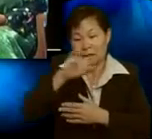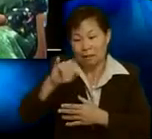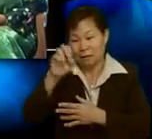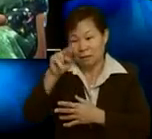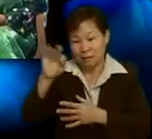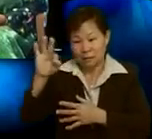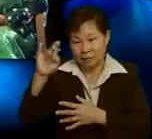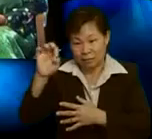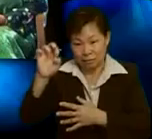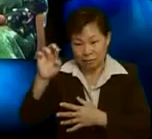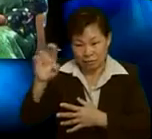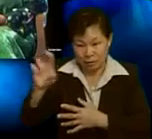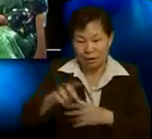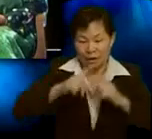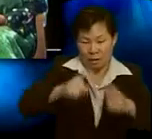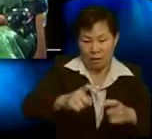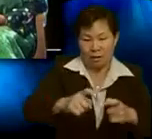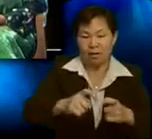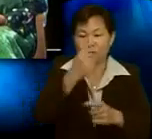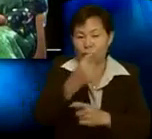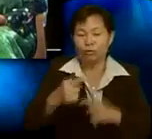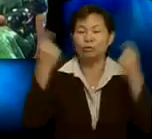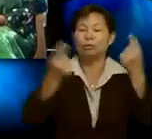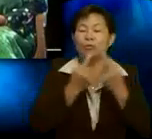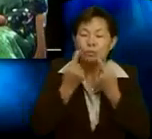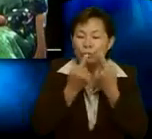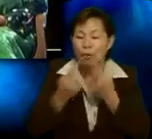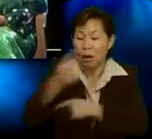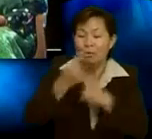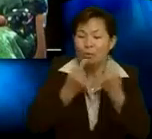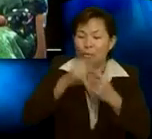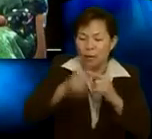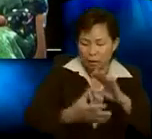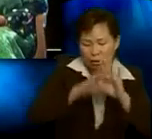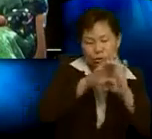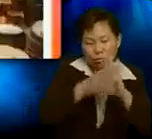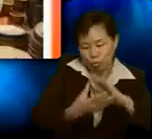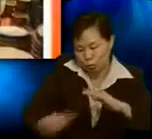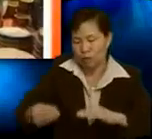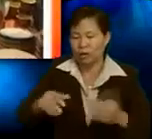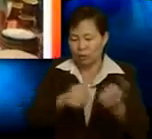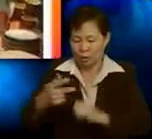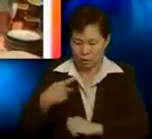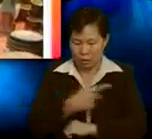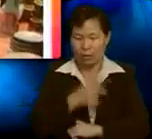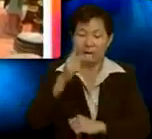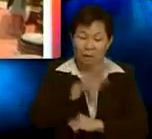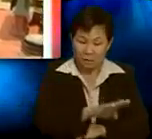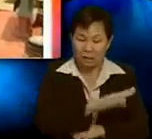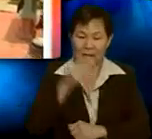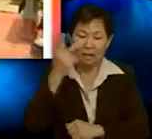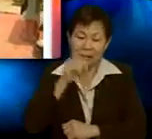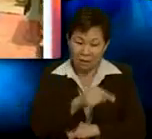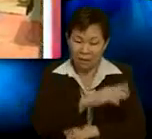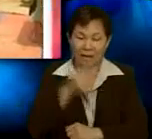ingin menghadiahkan sesuatu sempena hari jadi ibunya perlu dicontohi oleh kita semua. Dia dan kakaknya Jane